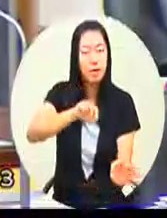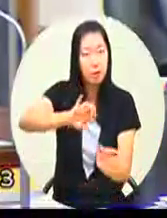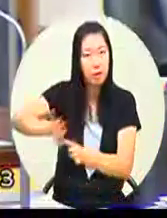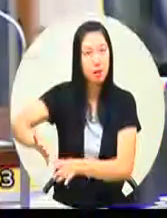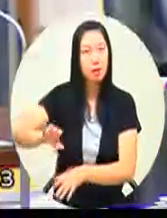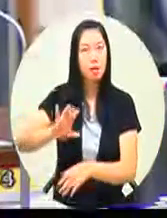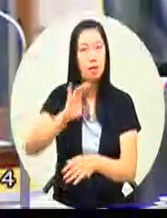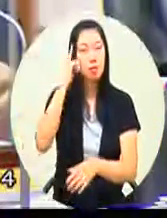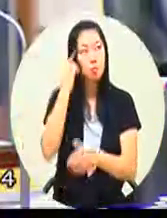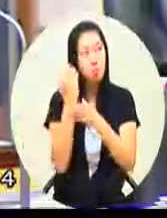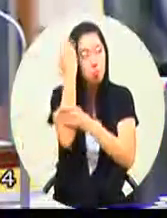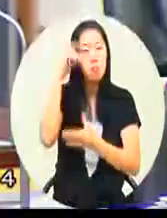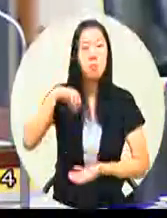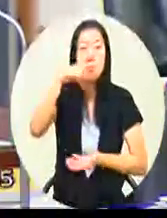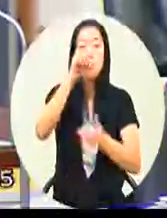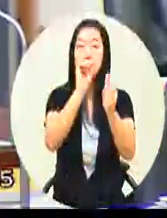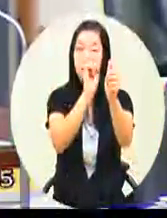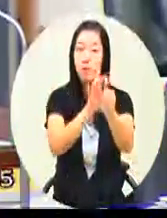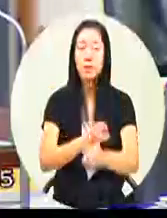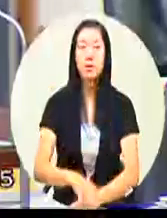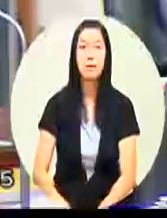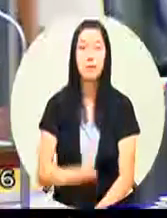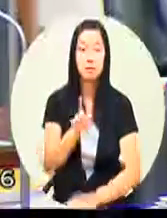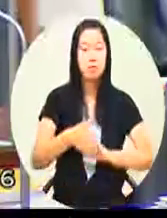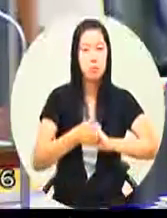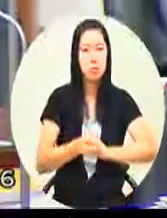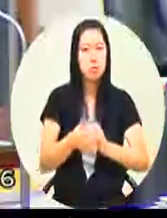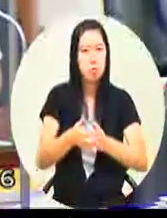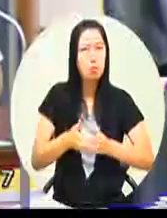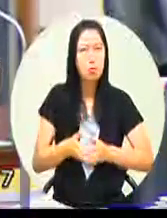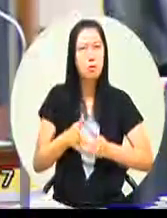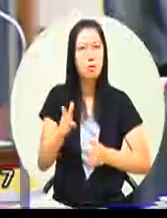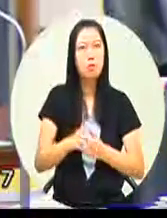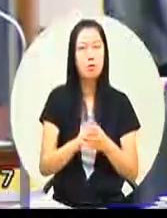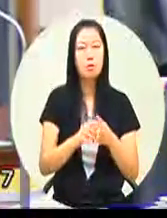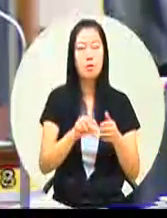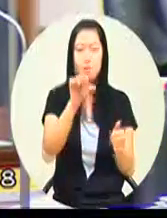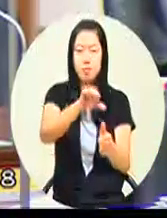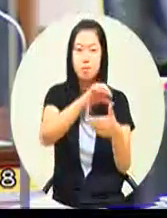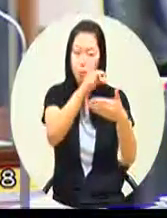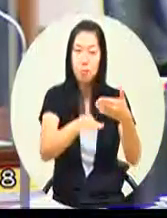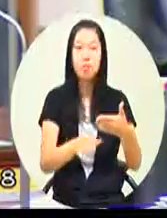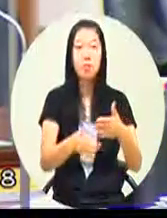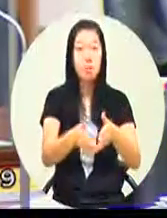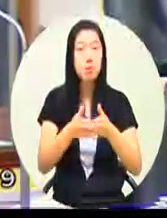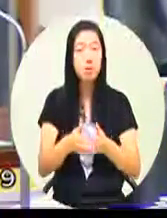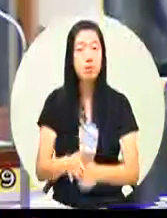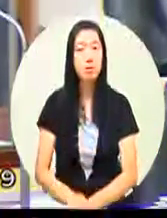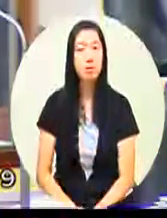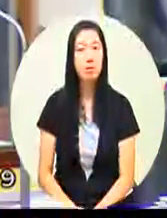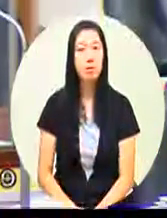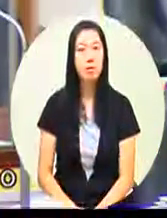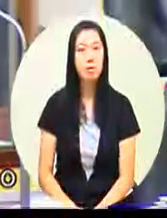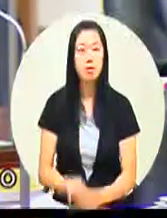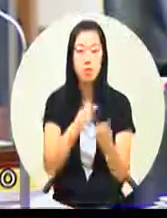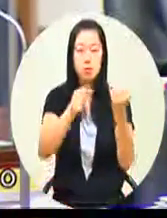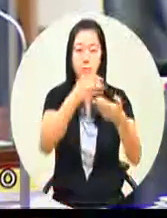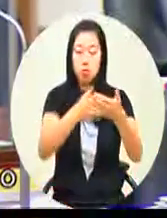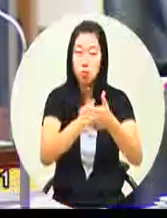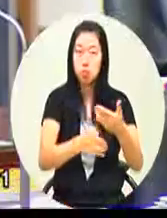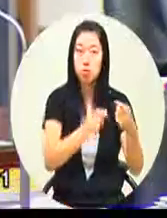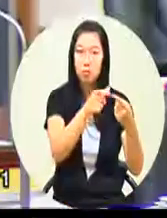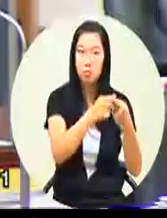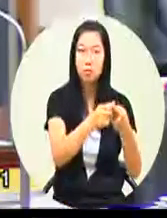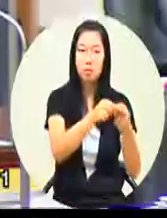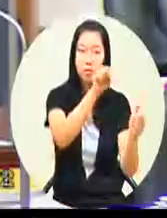式你一定要有固定的一个罚则嘛，对对，如何减量一定要罚则跟奖励的